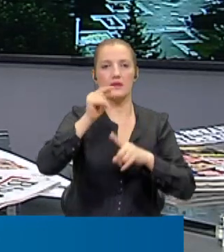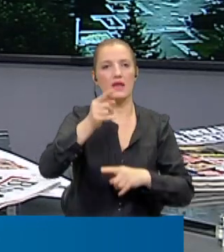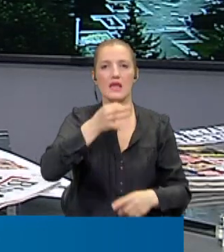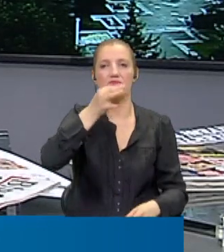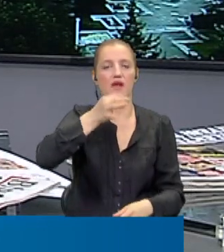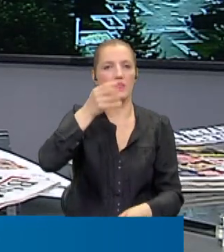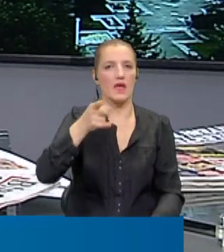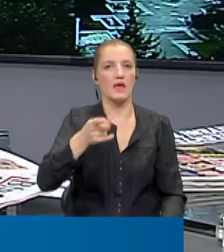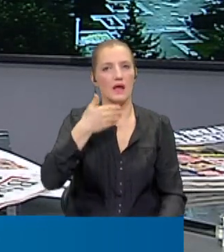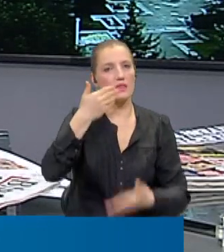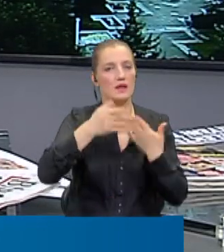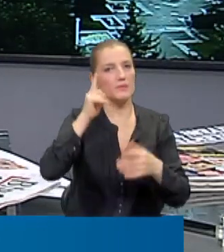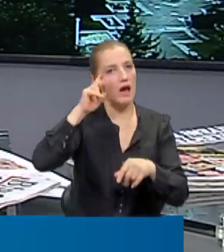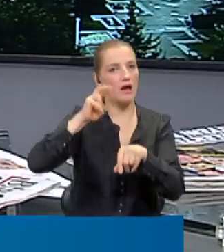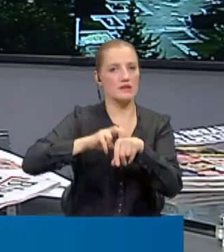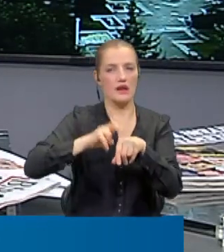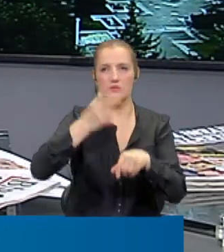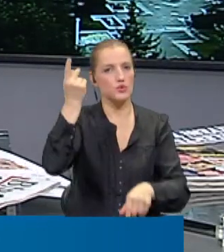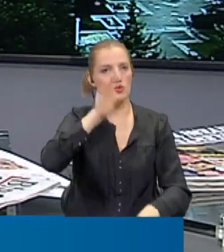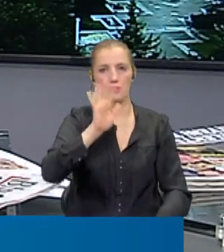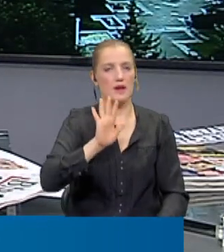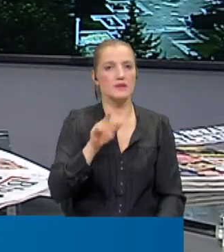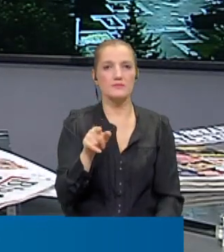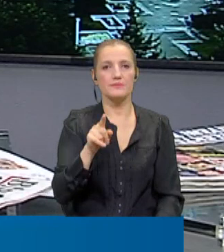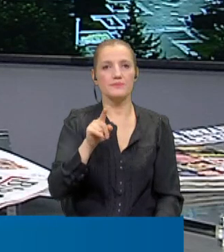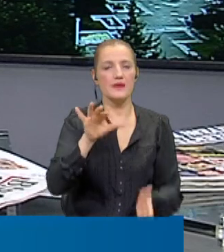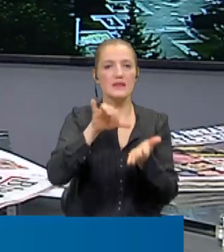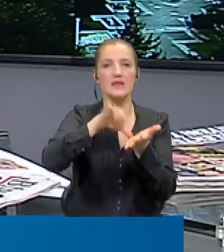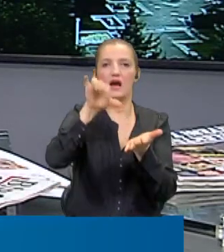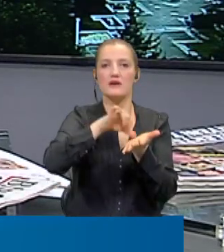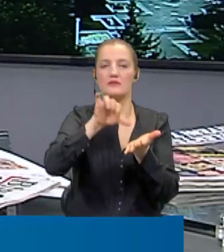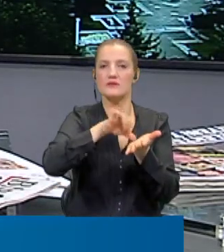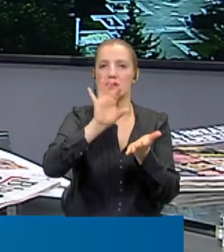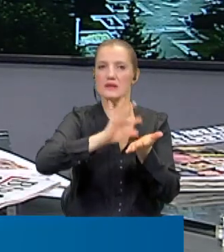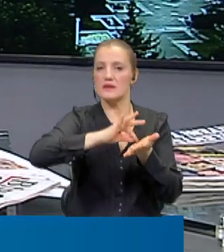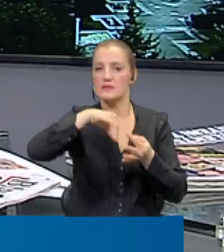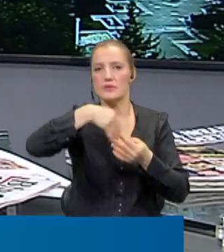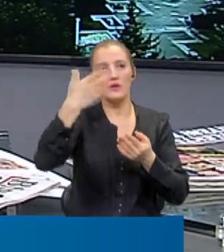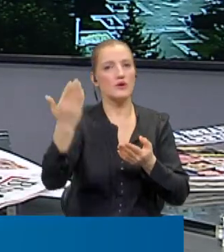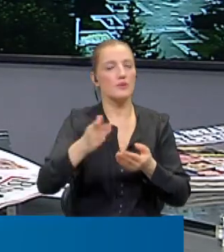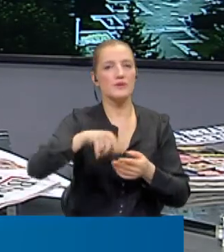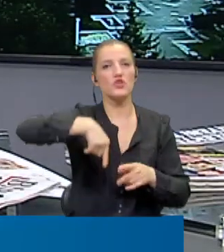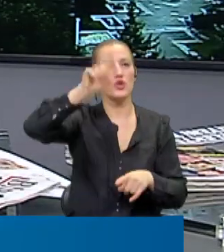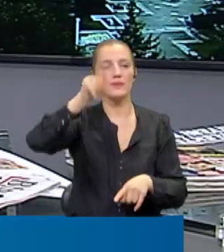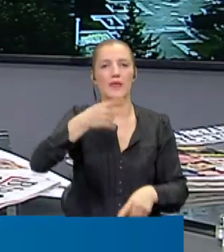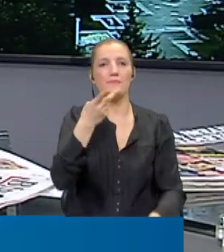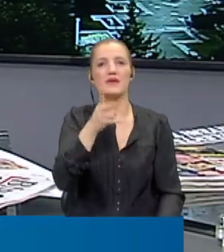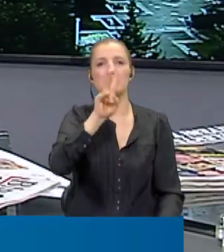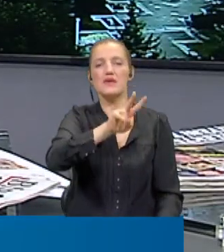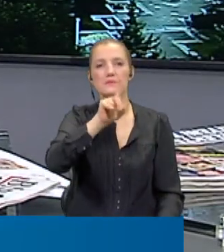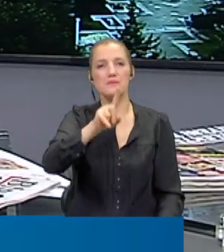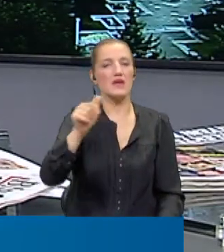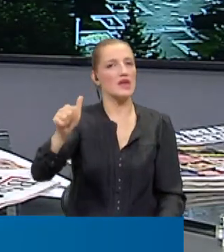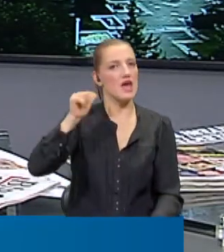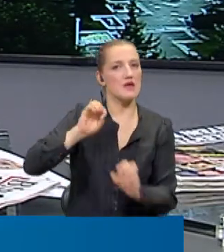ifadesiydi bir hatırlayalım unutmayan böyle takvimden bir yaprak koptu diye Dün de mi 2021 yılını